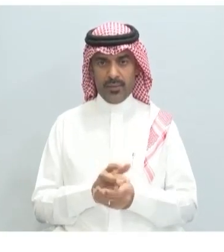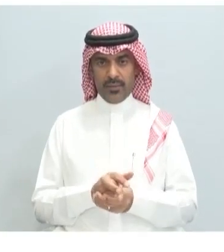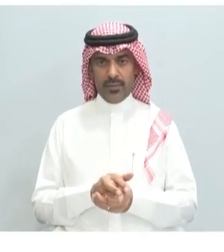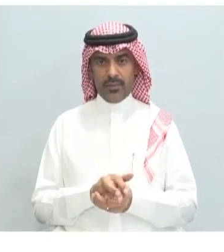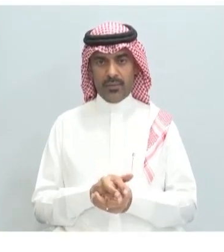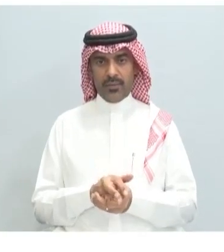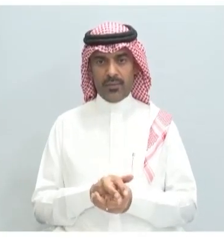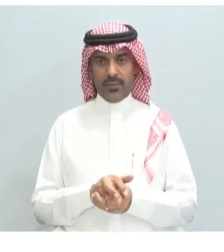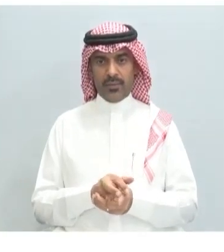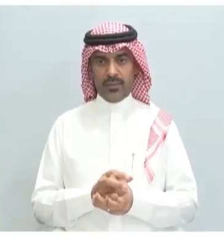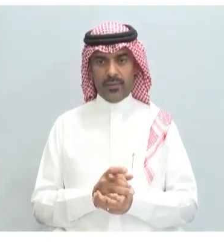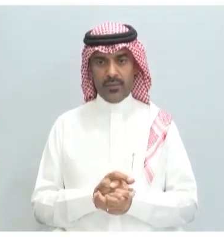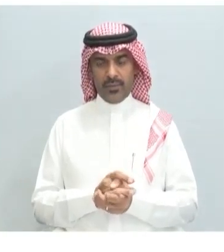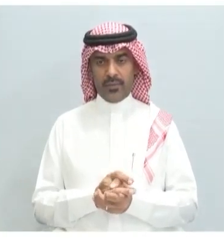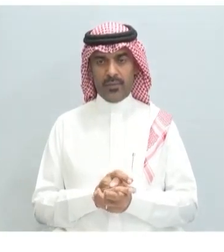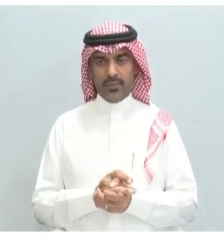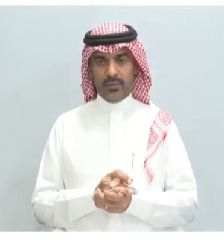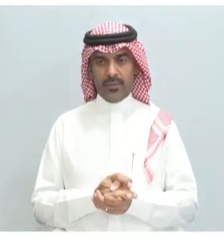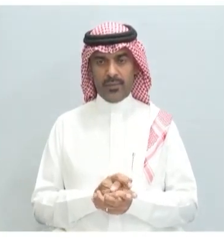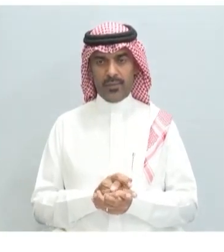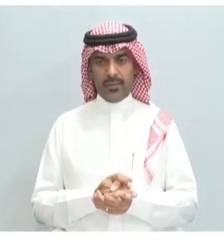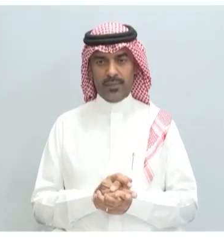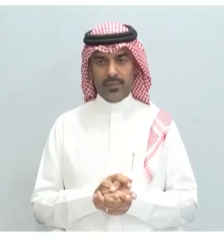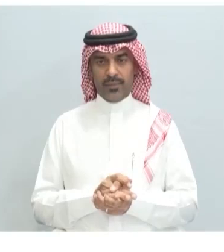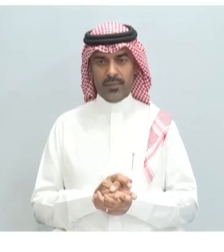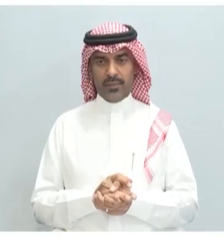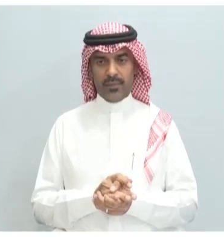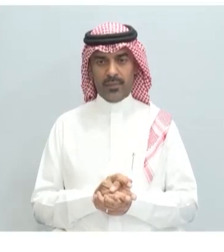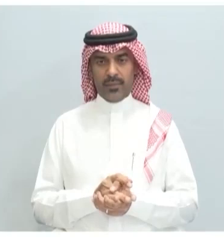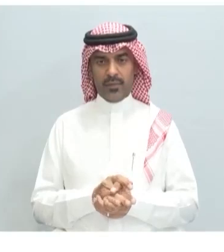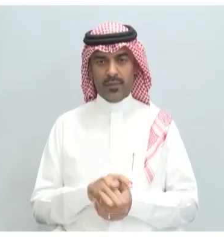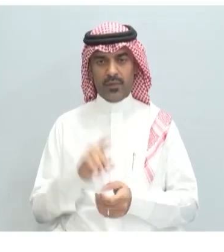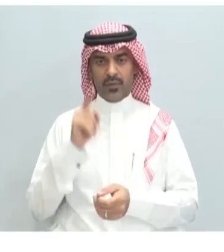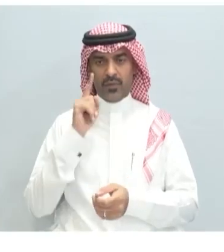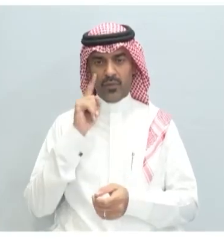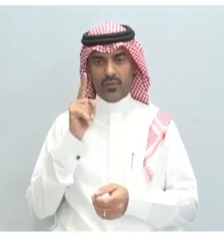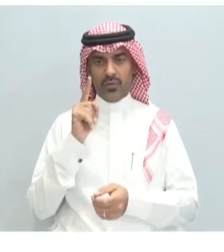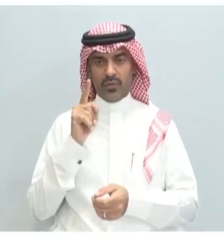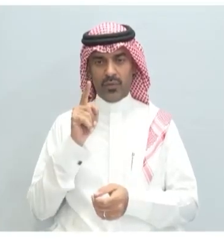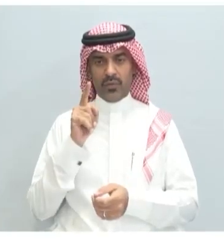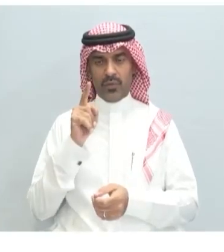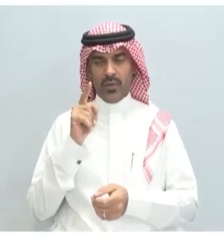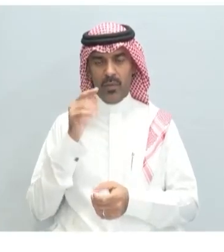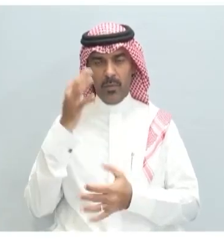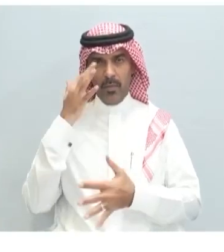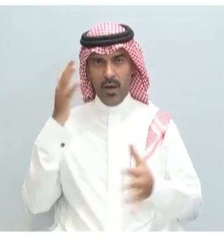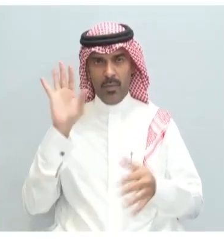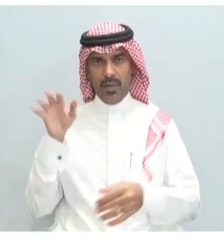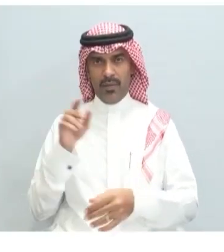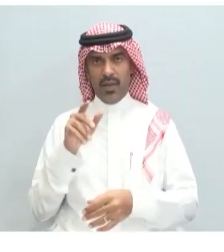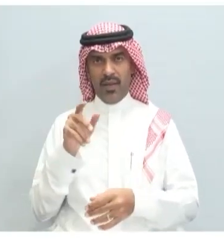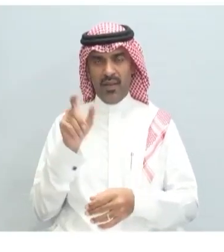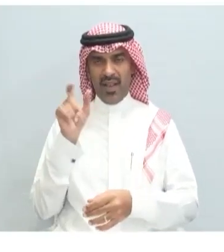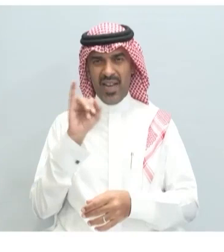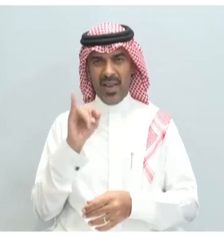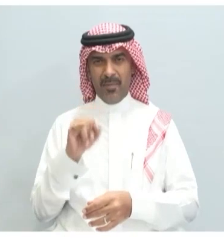لا يمكن ان يقعان يعني في نفس الوقت قاللك ارجع المعلومات الوارده في فقره لماذا